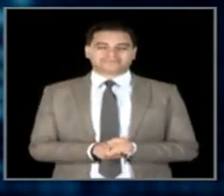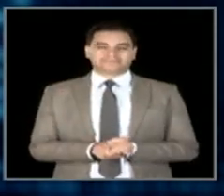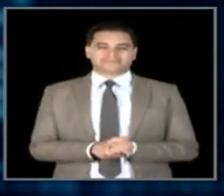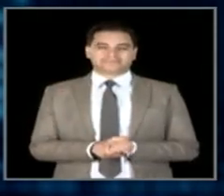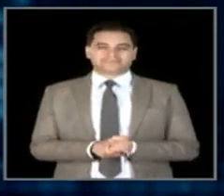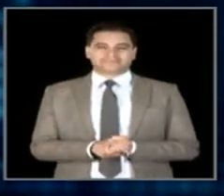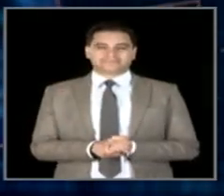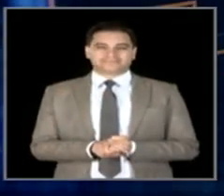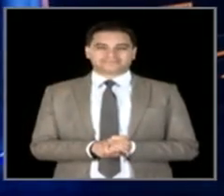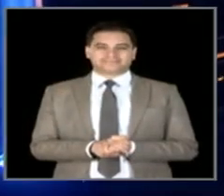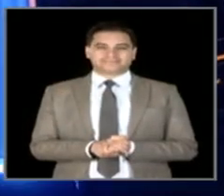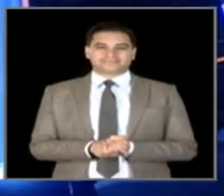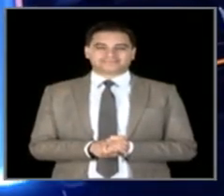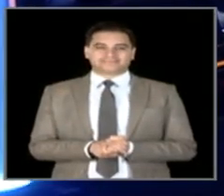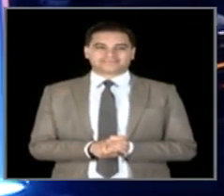تحت الضغط.